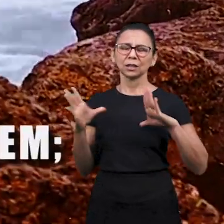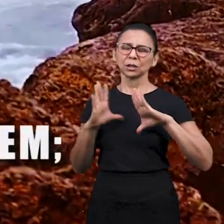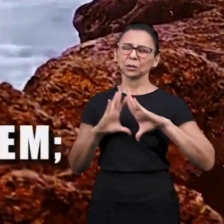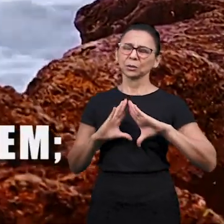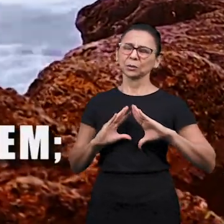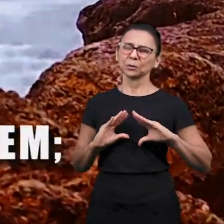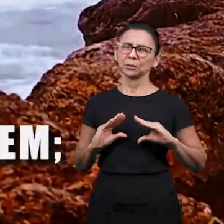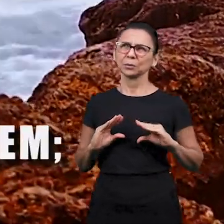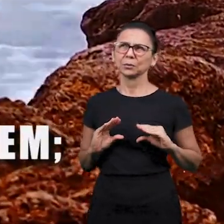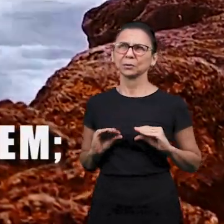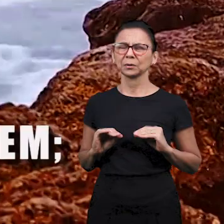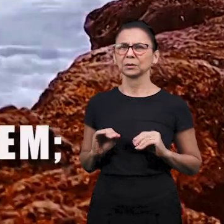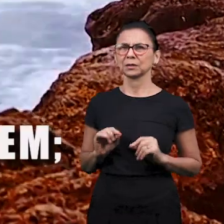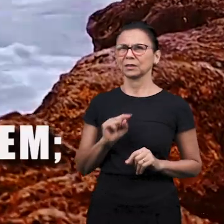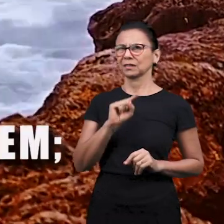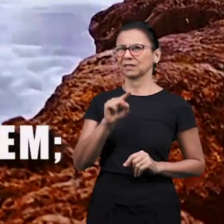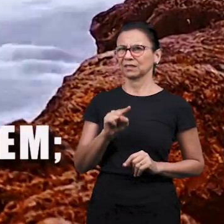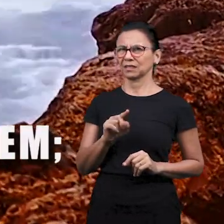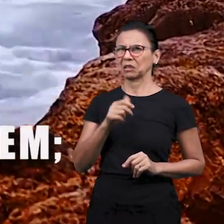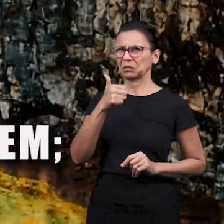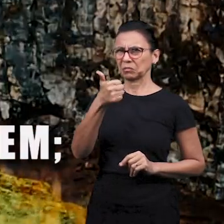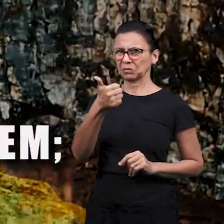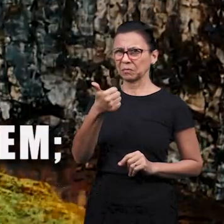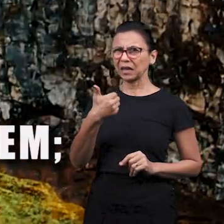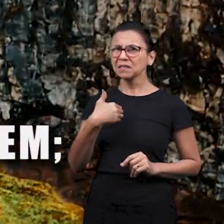не потому, что в жизни все прекрасно.